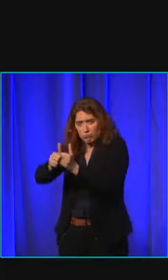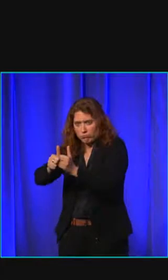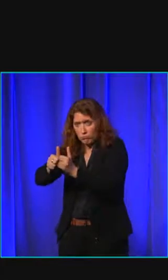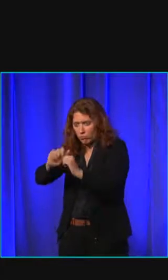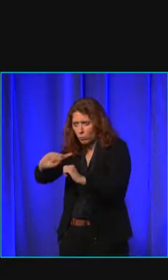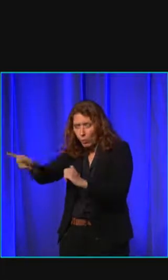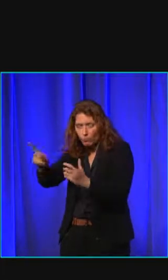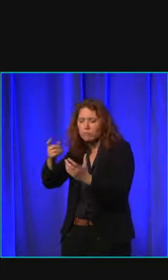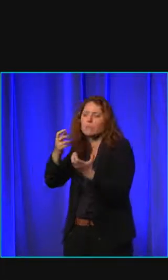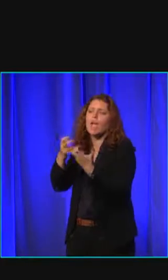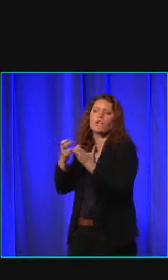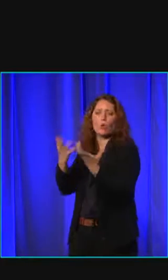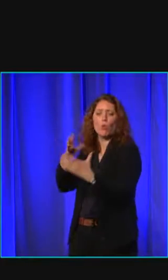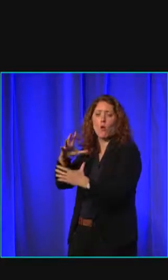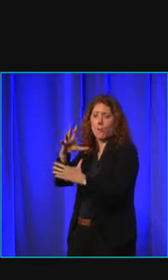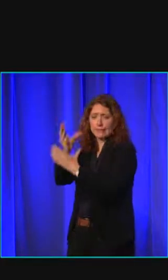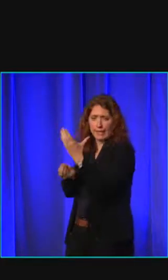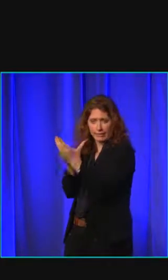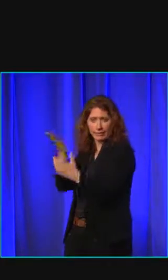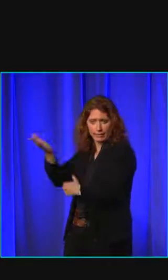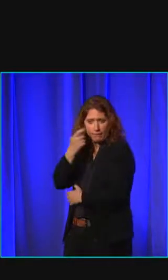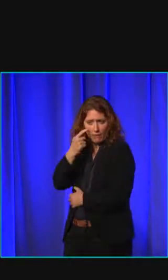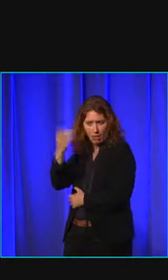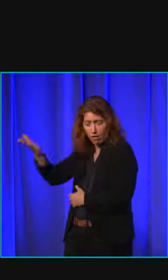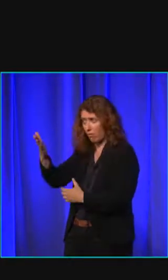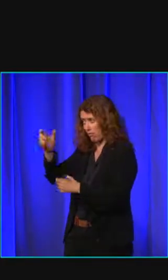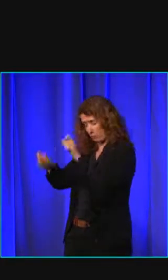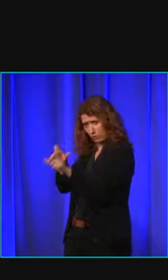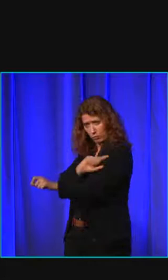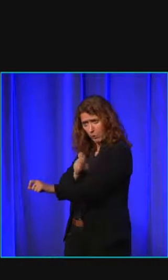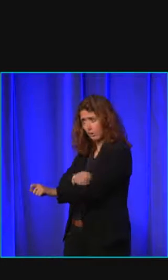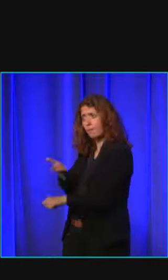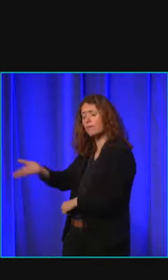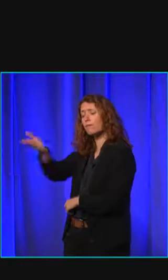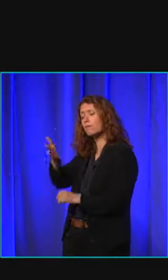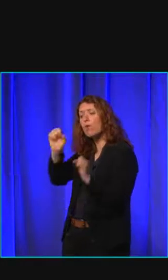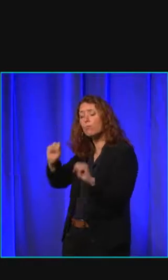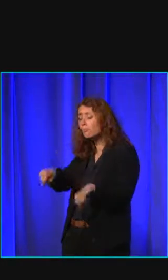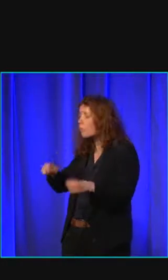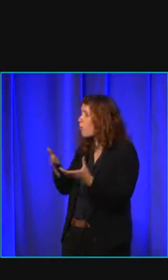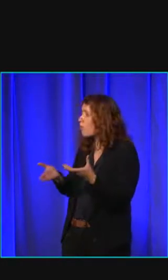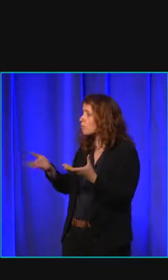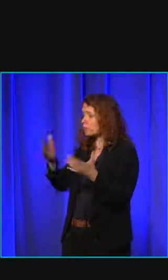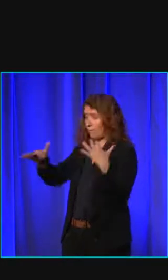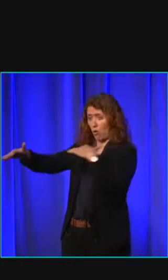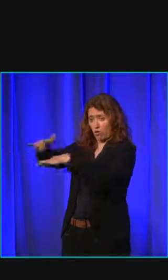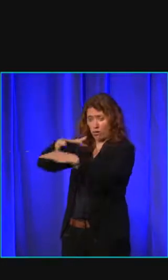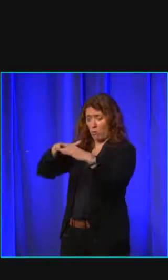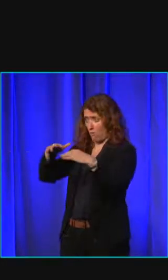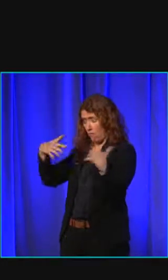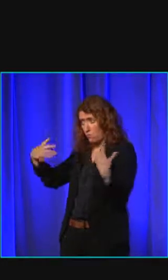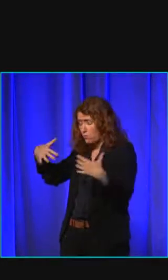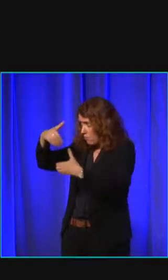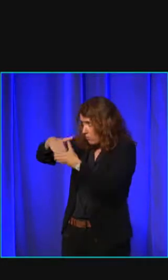au basketball, ce sont des athlètes qui sont amenés à évoluer dans un environnement très